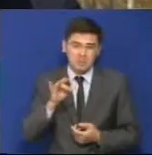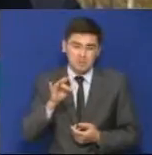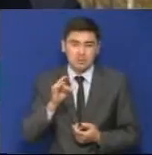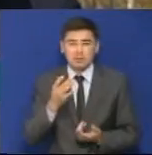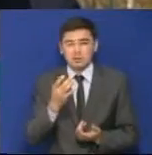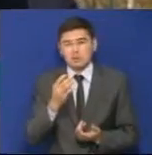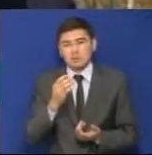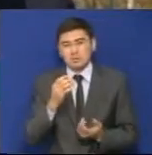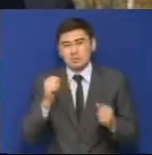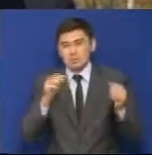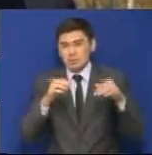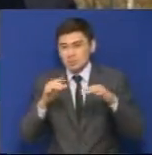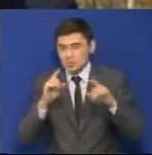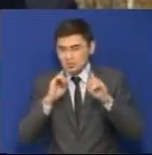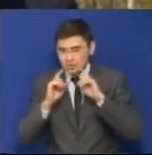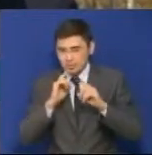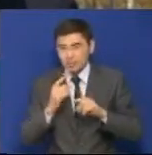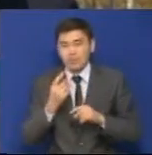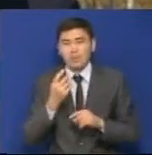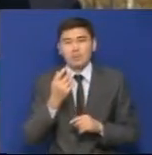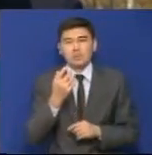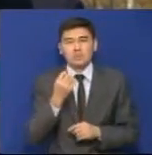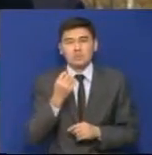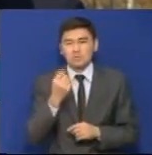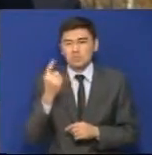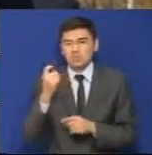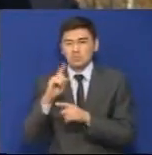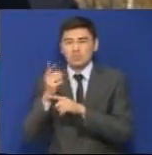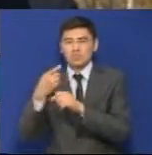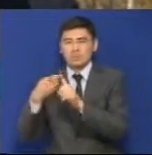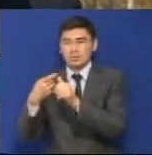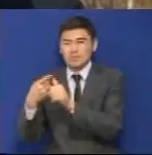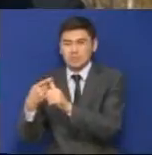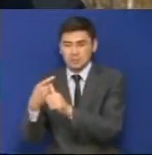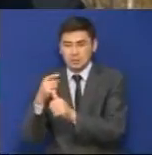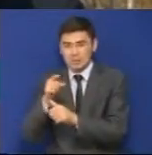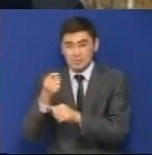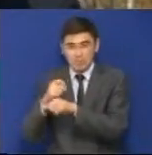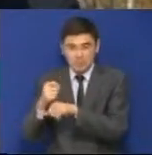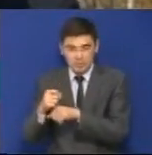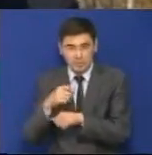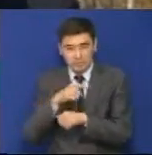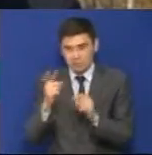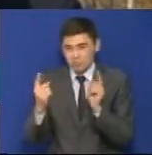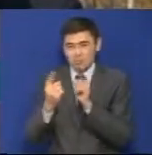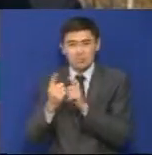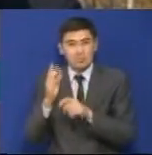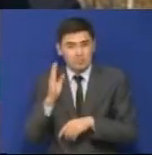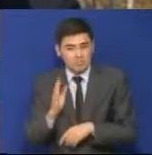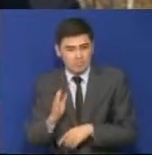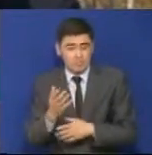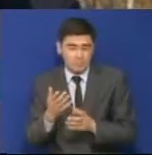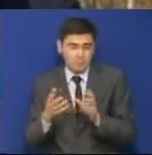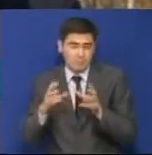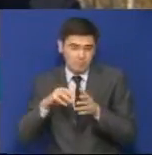кездесулер, соның ішінде атап өтетін болса, Қазақстан 100 жаңа есімі жобаның жеңімпаздарымен де кездесулер ұйымдастырылып тұрады осы жоба